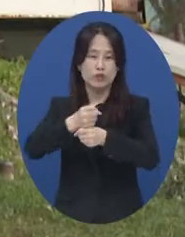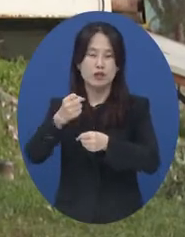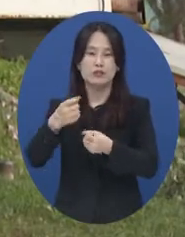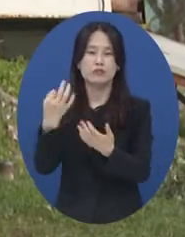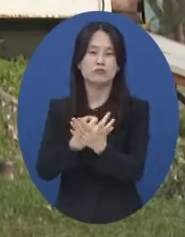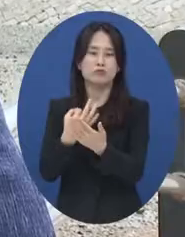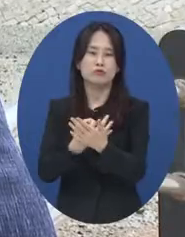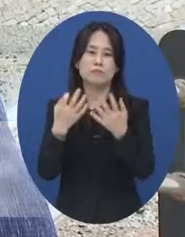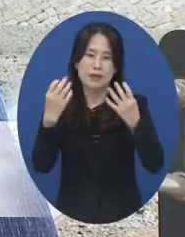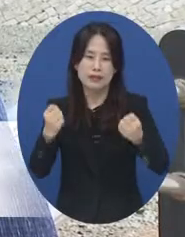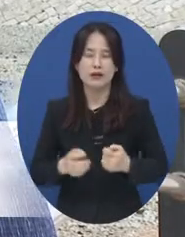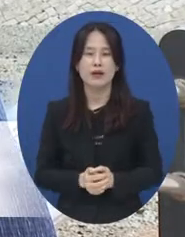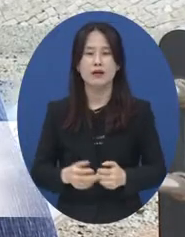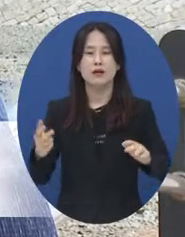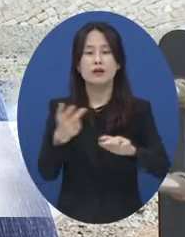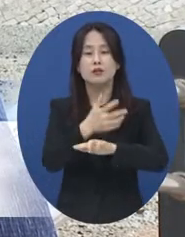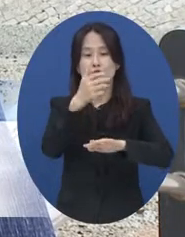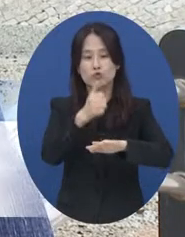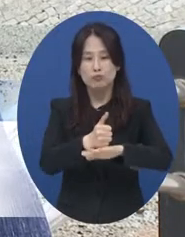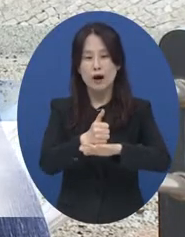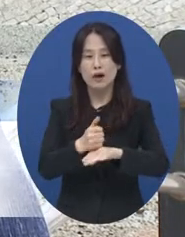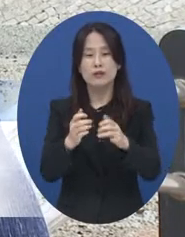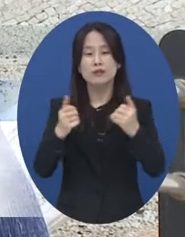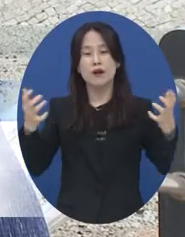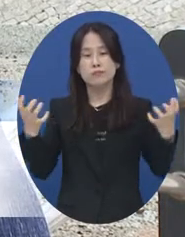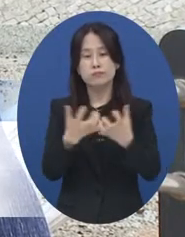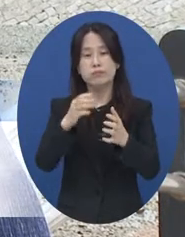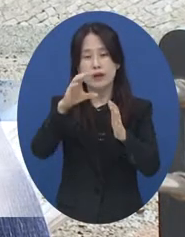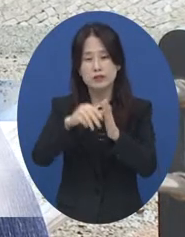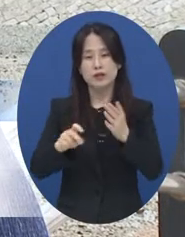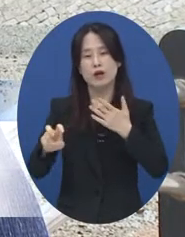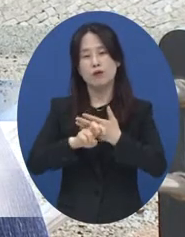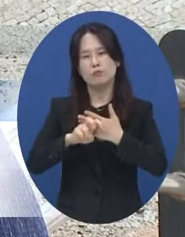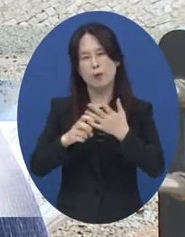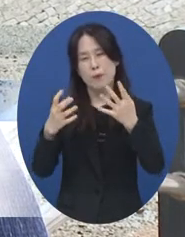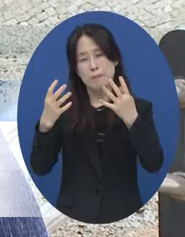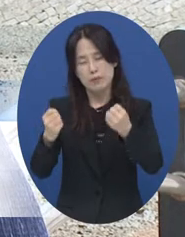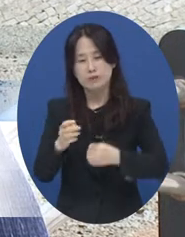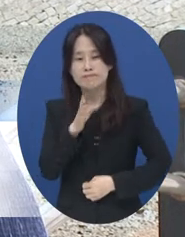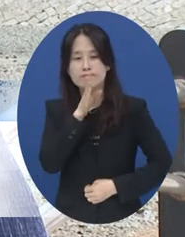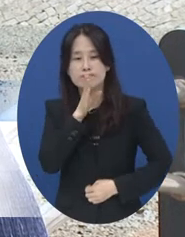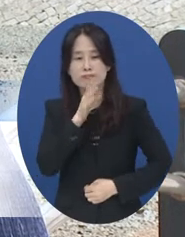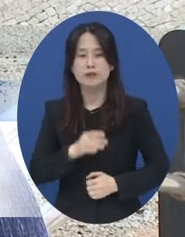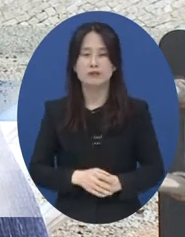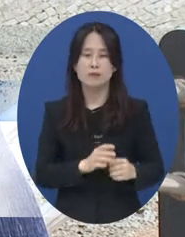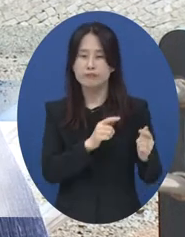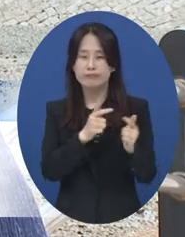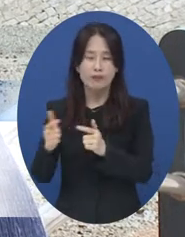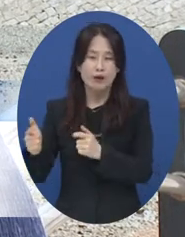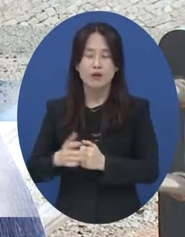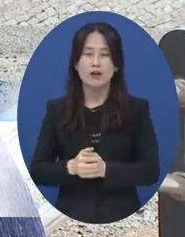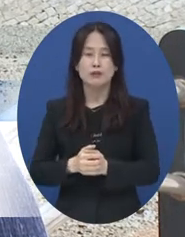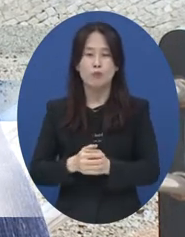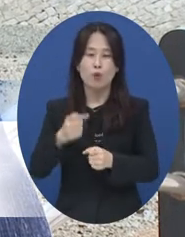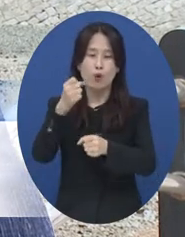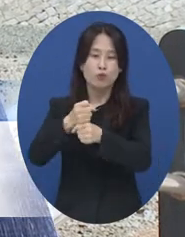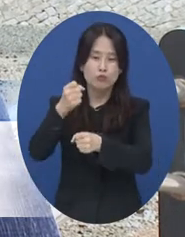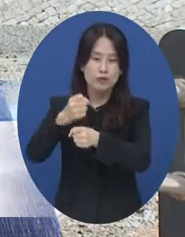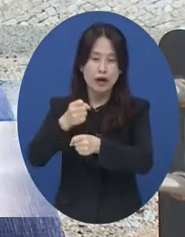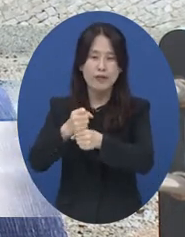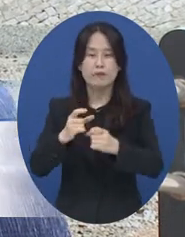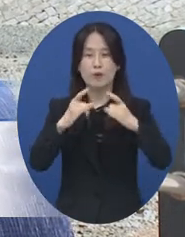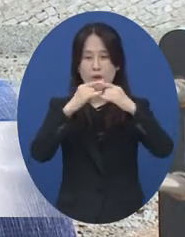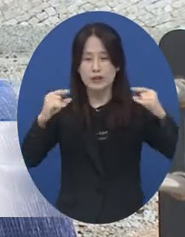친다는 겁니다. 주말이나 성수기 때는 사실 불법이 극성하는 건 맞습니다. 여러 가지 파라솔이라든가 또 여러 가지